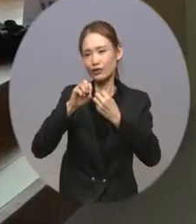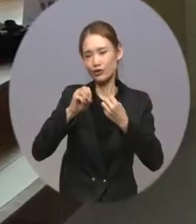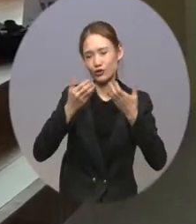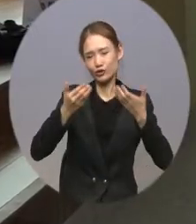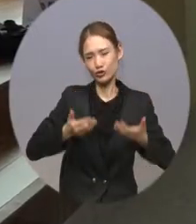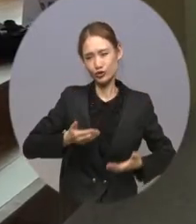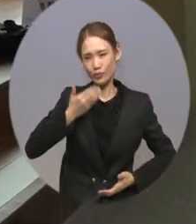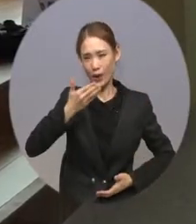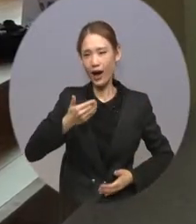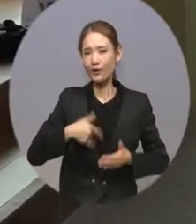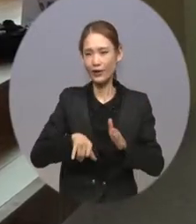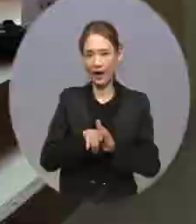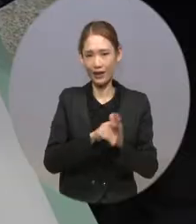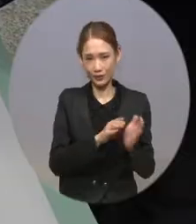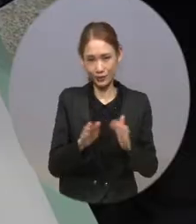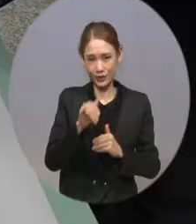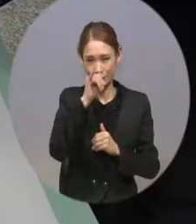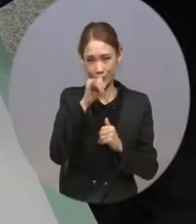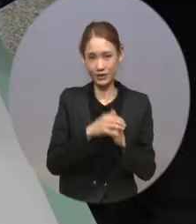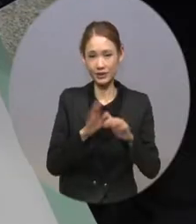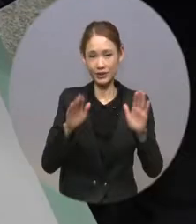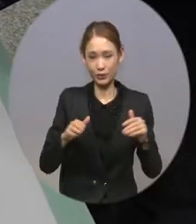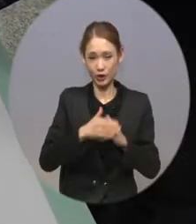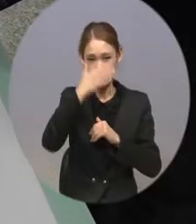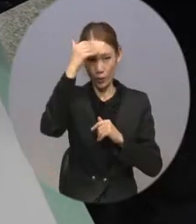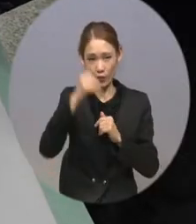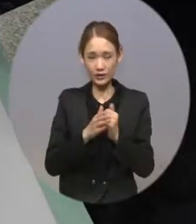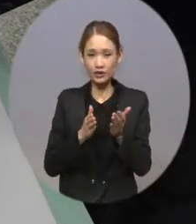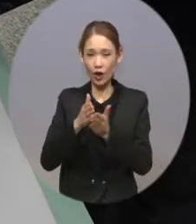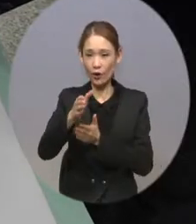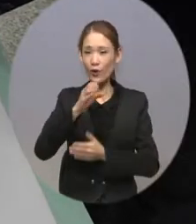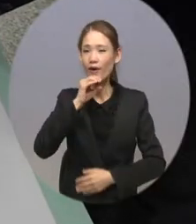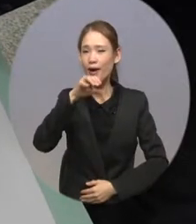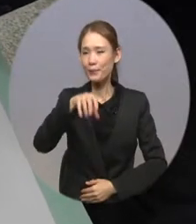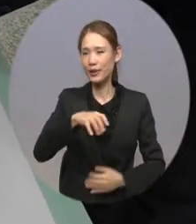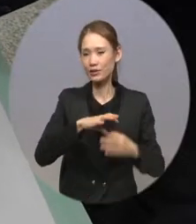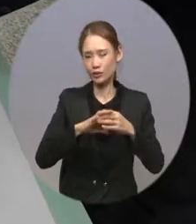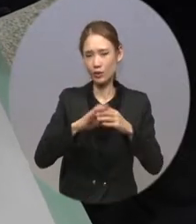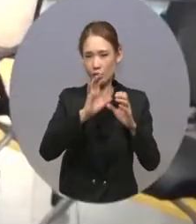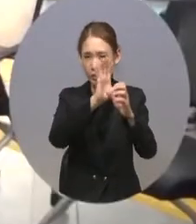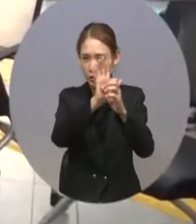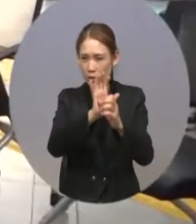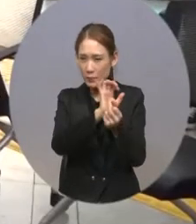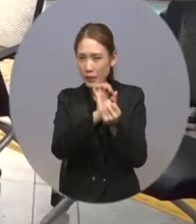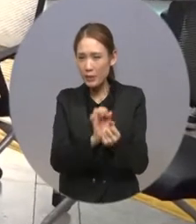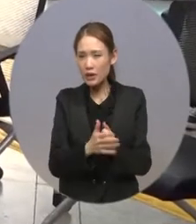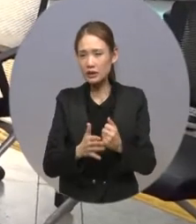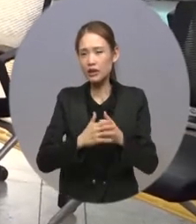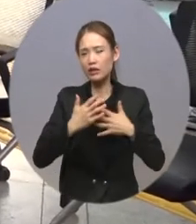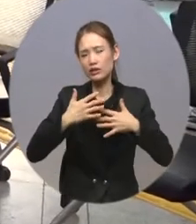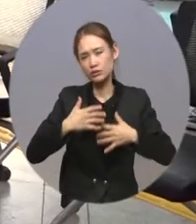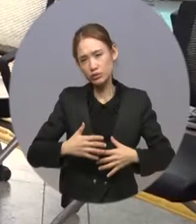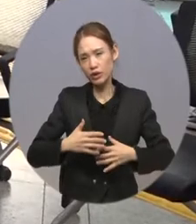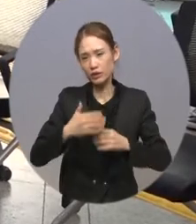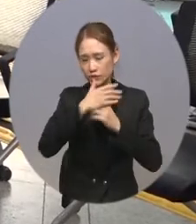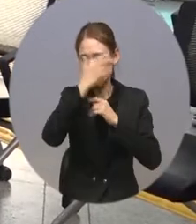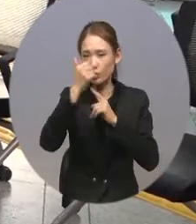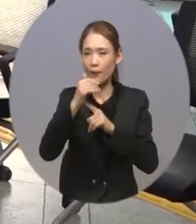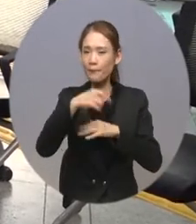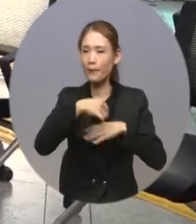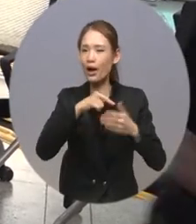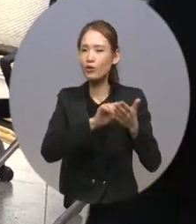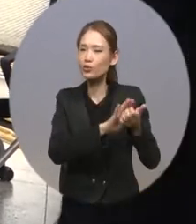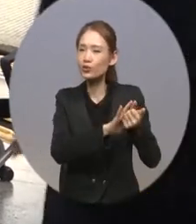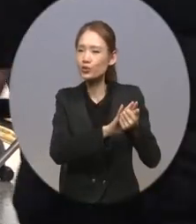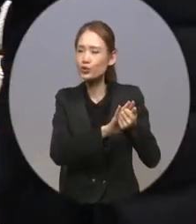있는 휴게실이 마련되어 있습니다. 이번 청소년 전용 카페를 통해 코로나19의 여파로 지쳐있는 청소년들의 마음을 위로하고